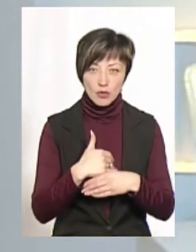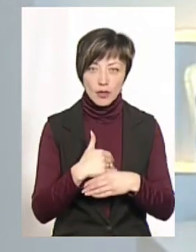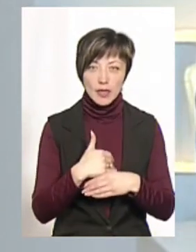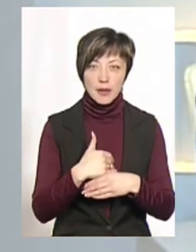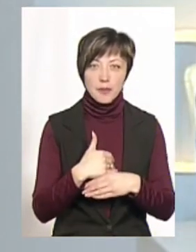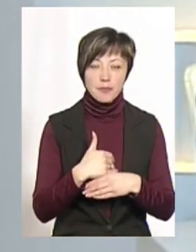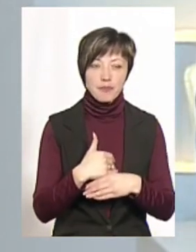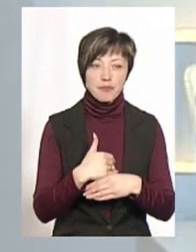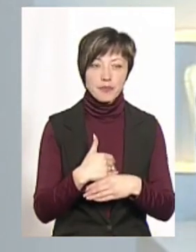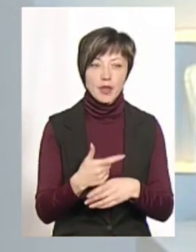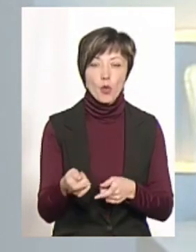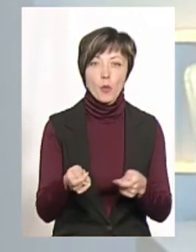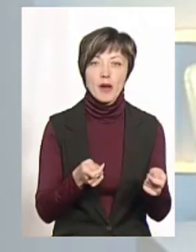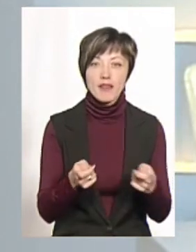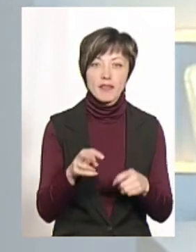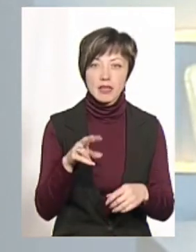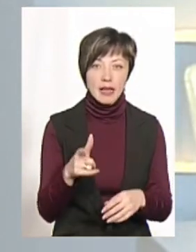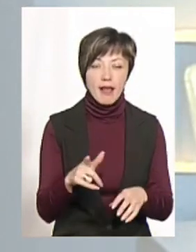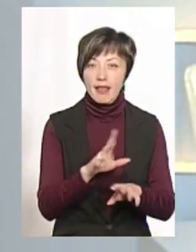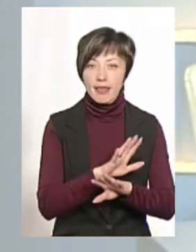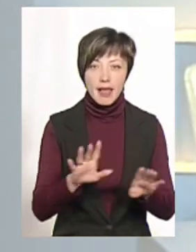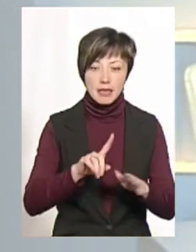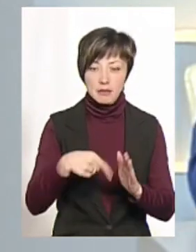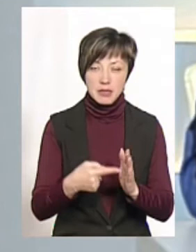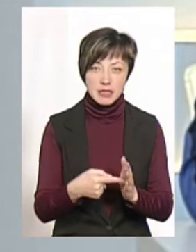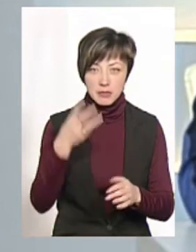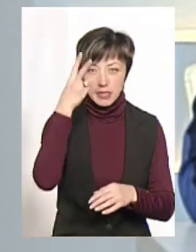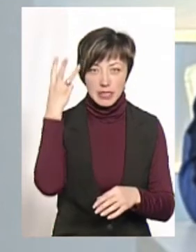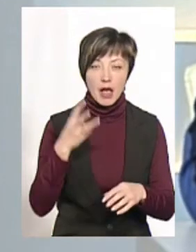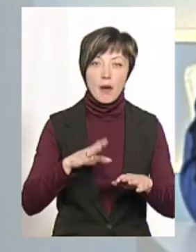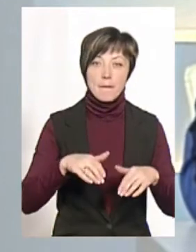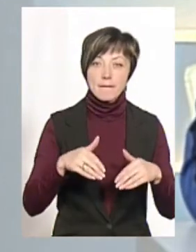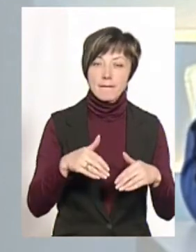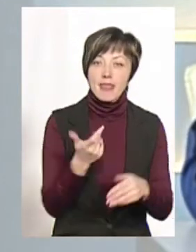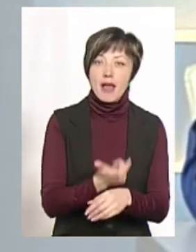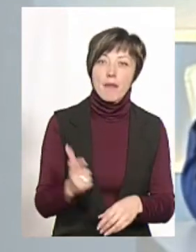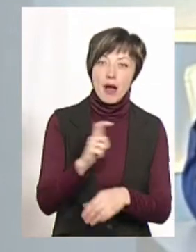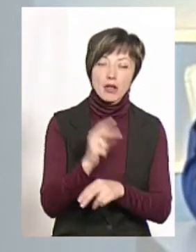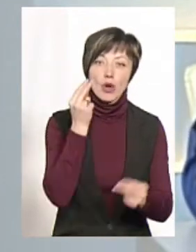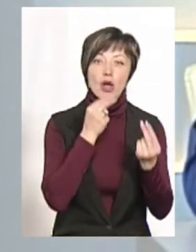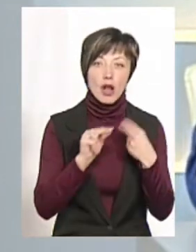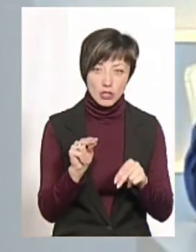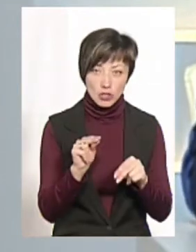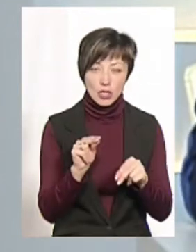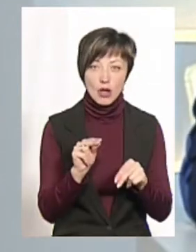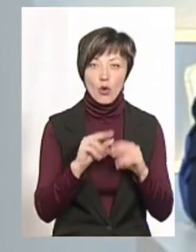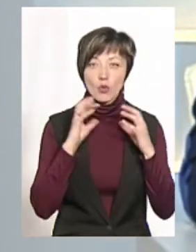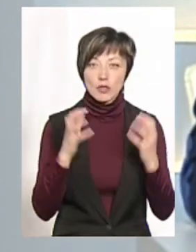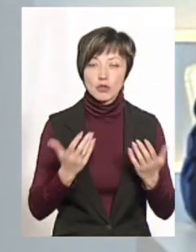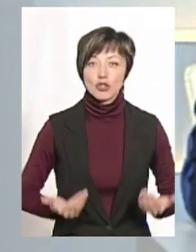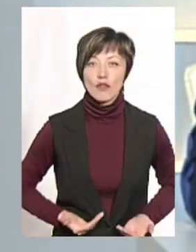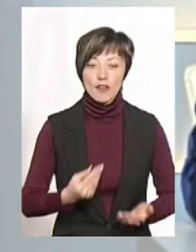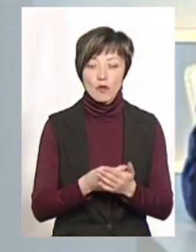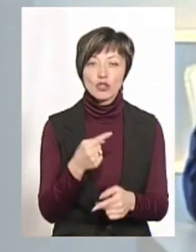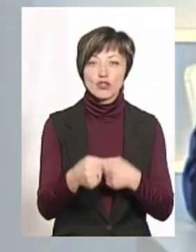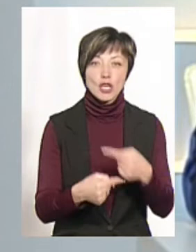якийсь, скажімо так, управитель не з міста Хмельницького. Мені, як міському голові, було б набагато краще утримувати житловий